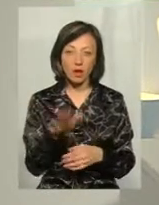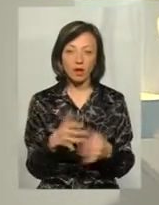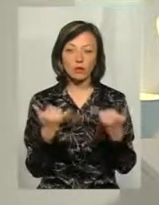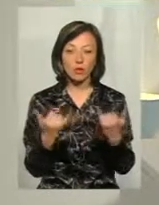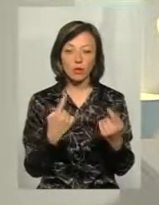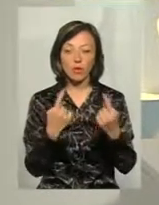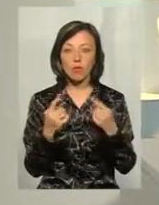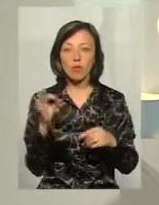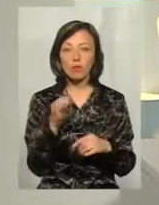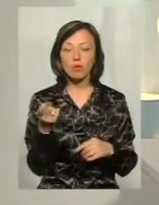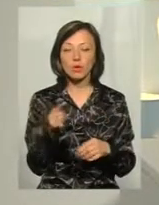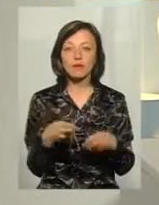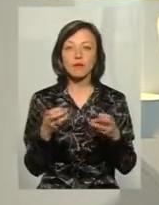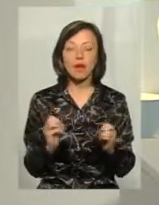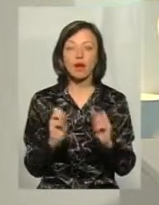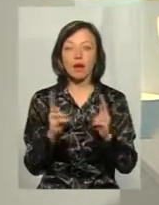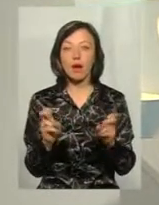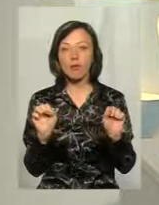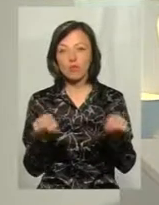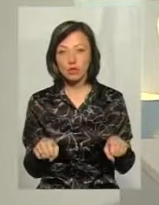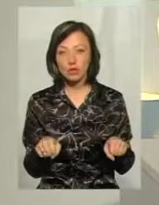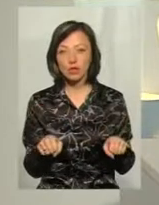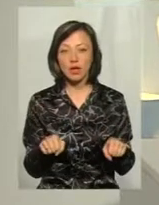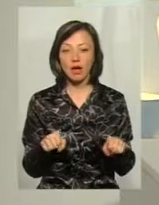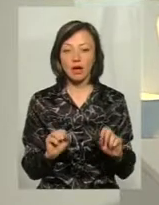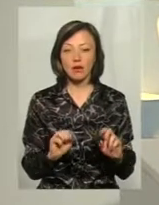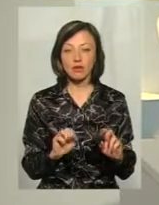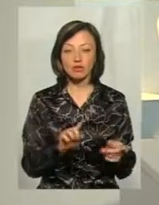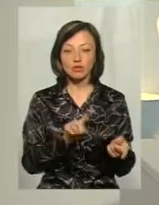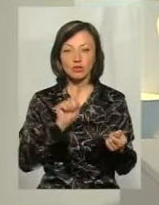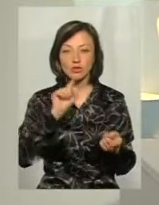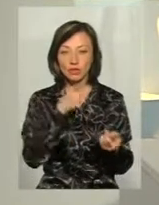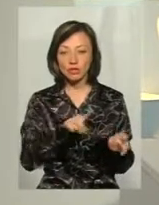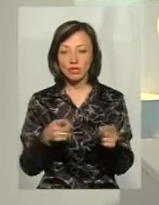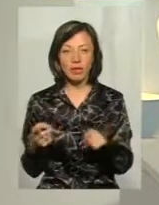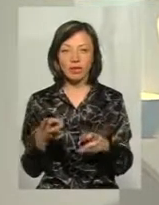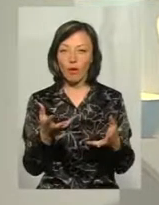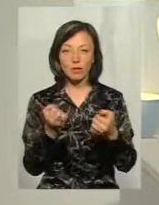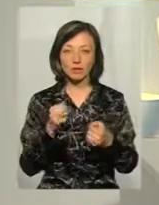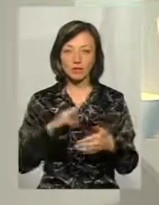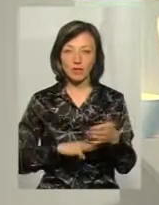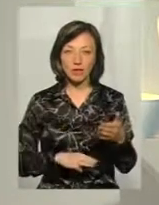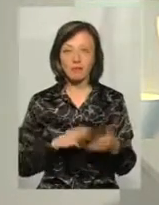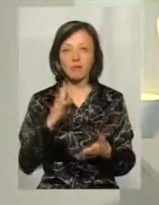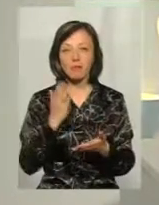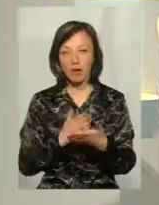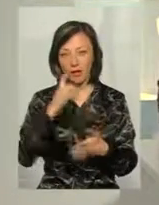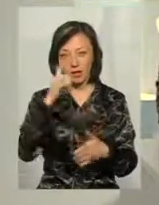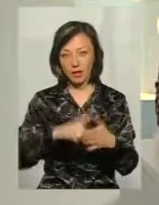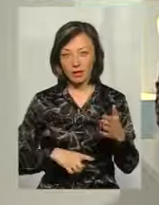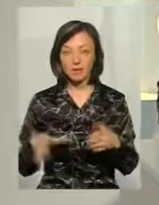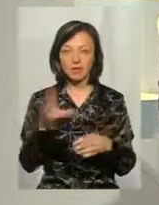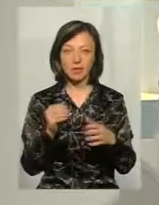Сьогодні ми говорили про те, де і як можна смажити шашлики і не отримати за це штраф. Маю надію, що